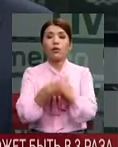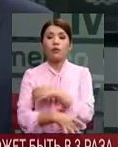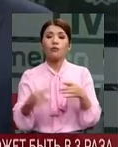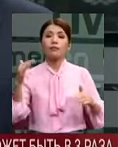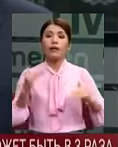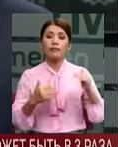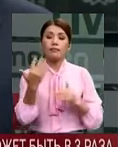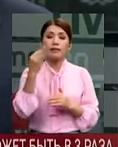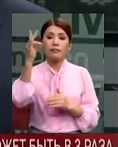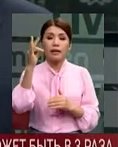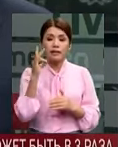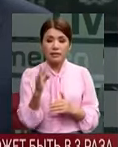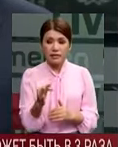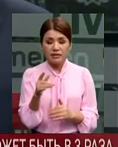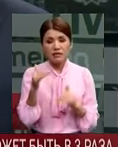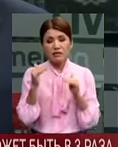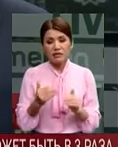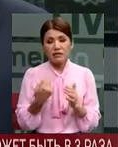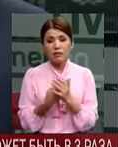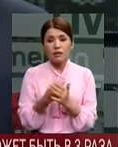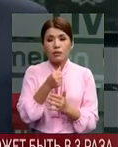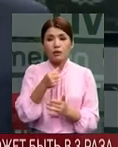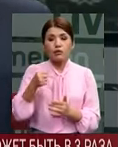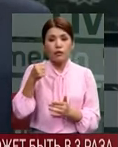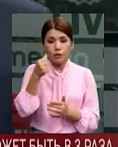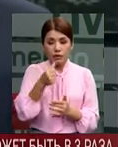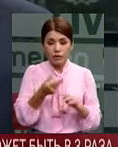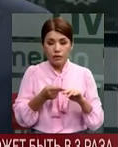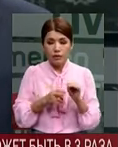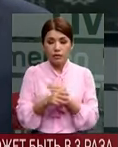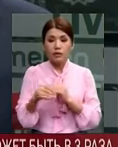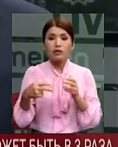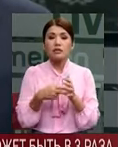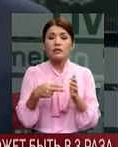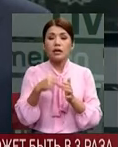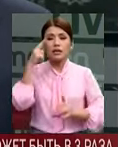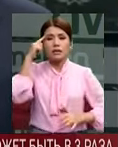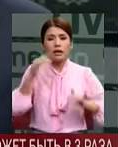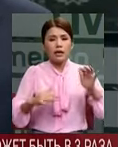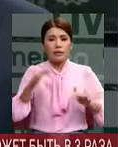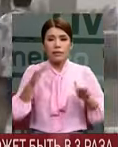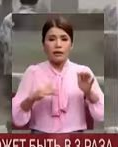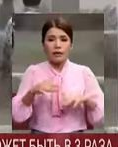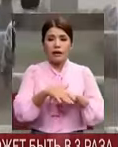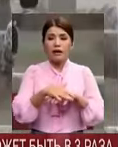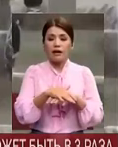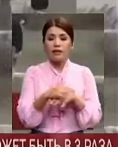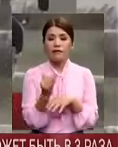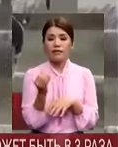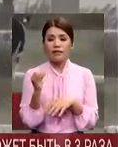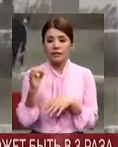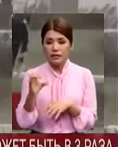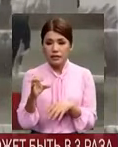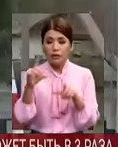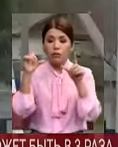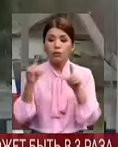почти 5%. Это немного ниже показателя прошлого года. Однако такая цифра вызывает сомнения у аналитиков Халык Финанс. Это связано с